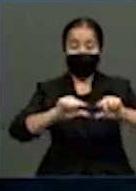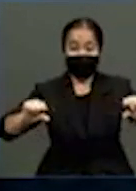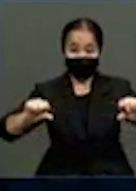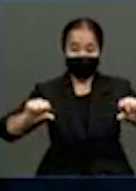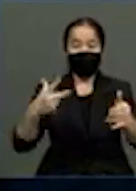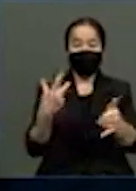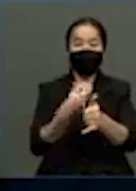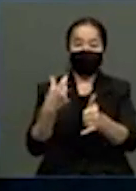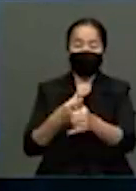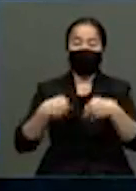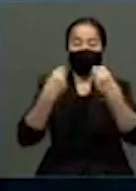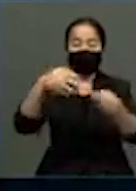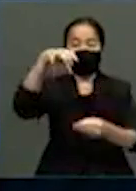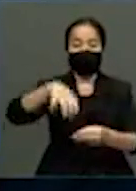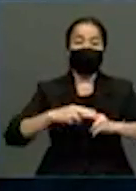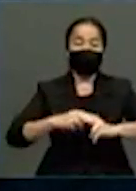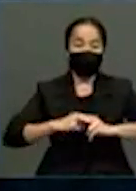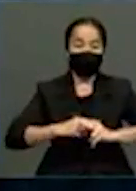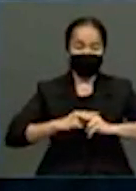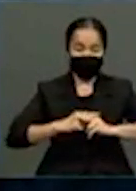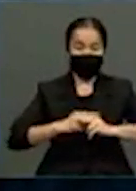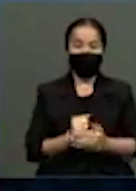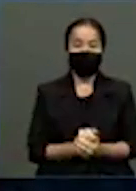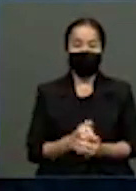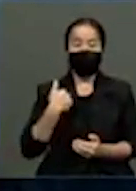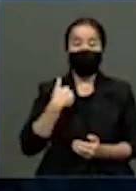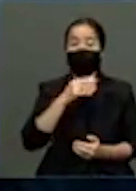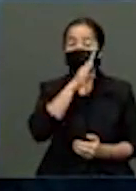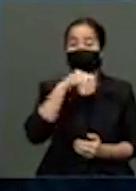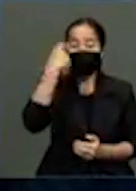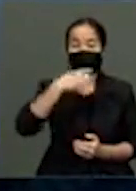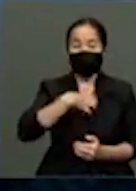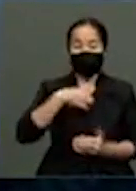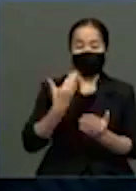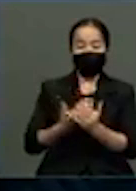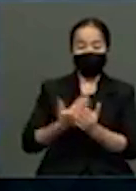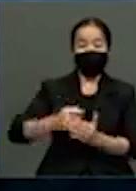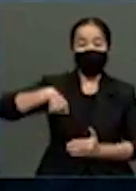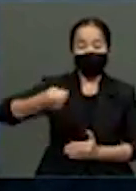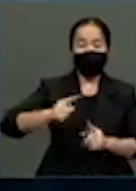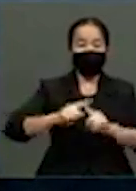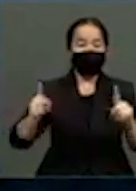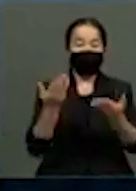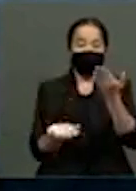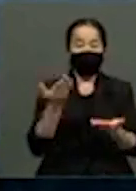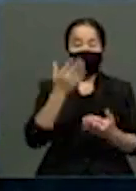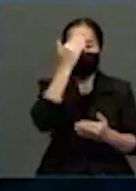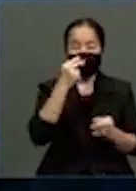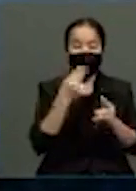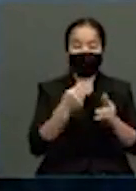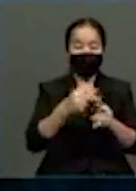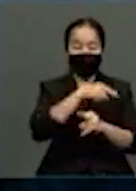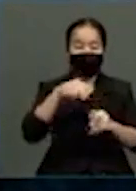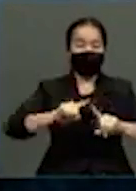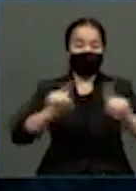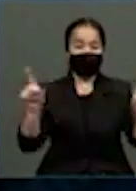ให้กับทางภาคเอกชนนะครับสำหรับผู้ที่มีกำลังซื้อซึ่งจะเป็นคนละยี่ห้อคนละตัวกันกับสิ่งที่ทางภา